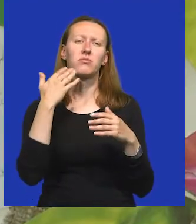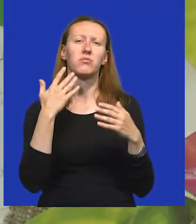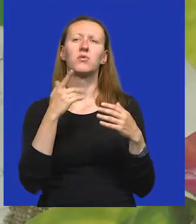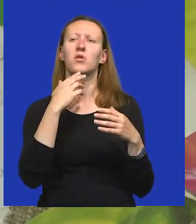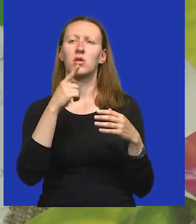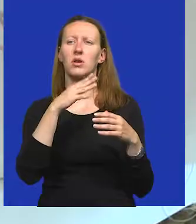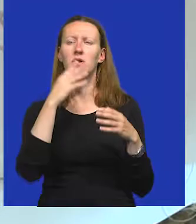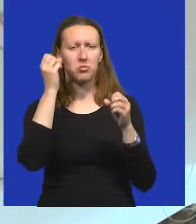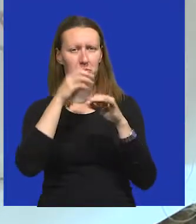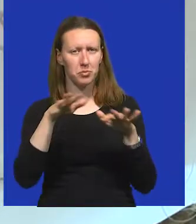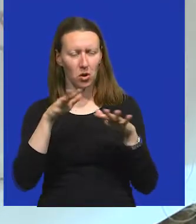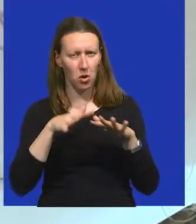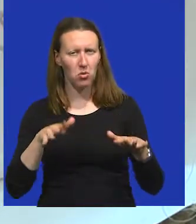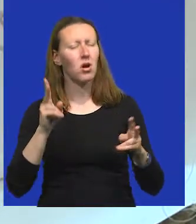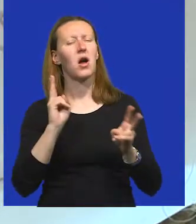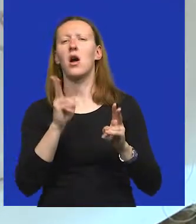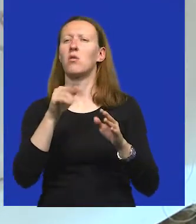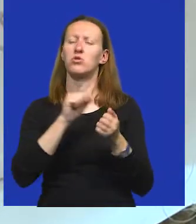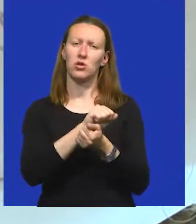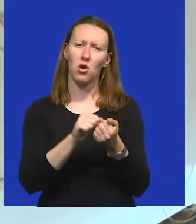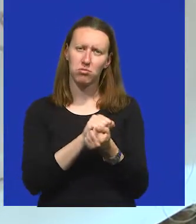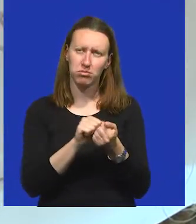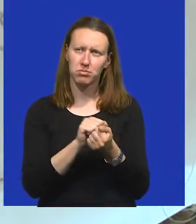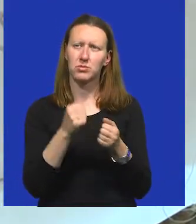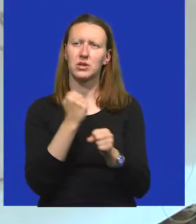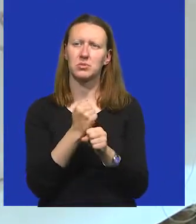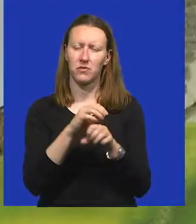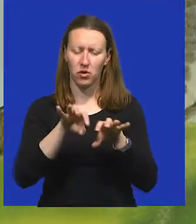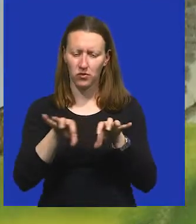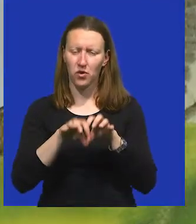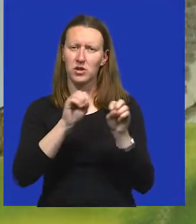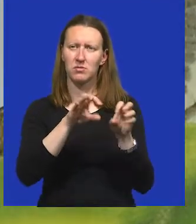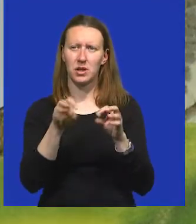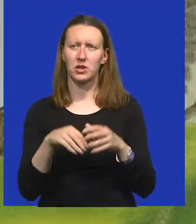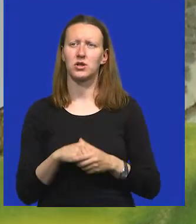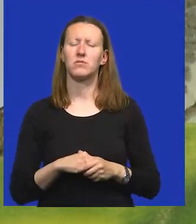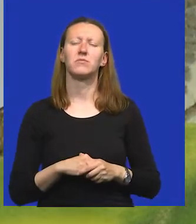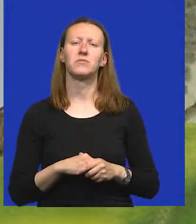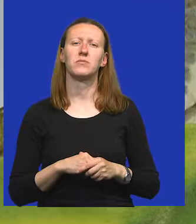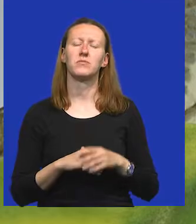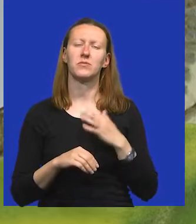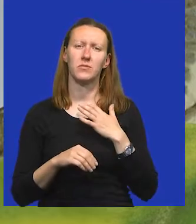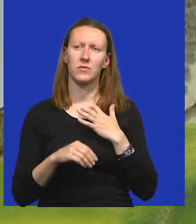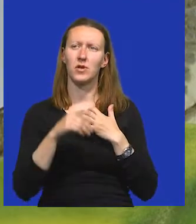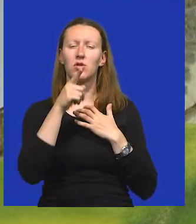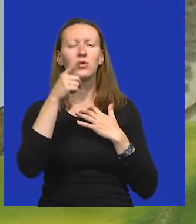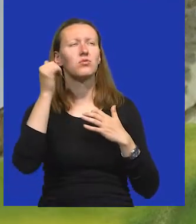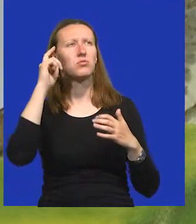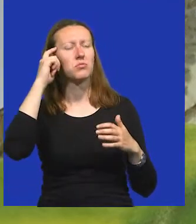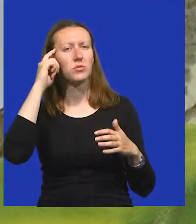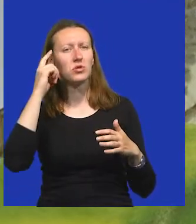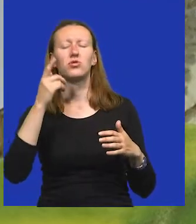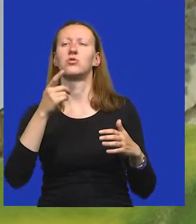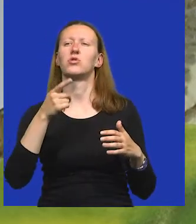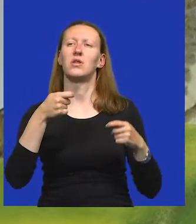e scrivono dei messaggi come poter riciclare, fare cose così. Sono dei